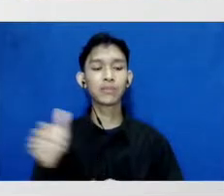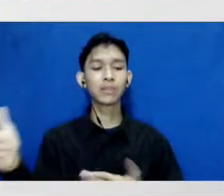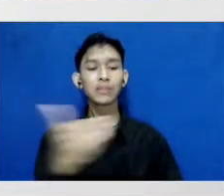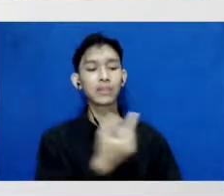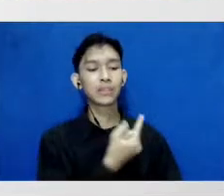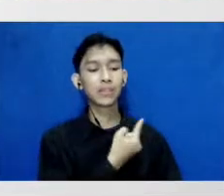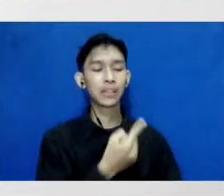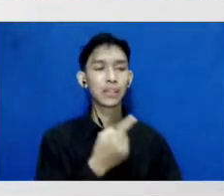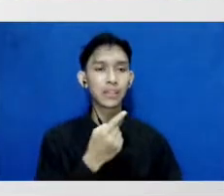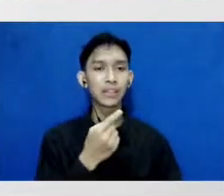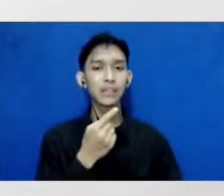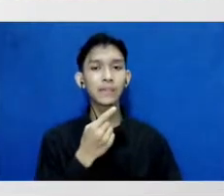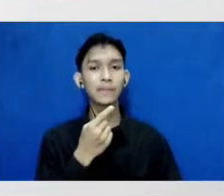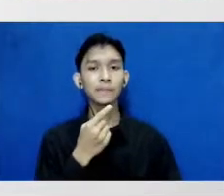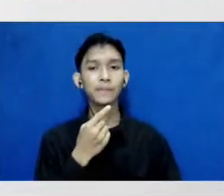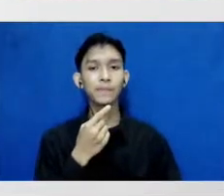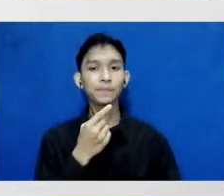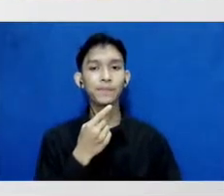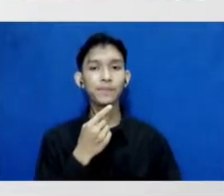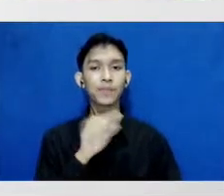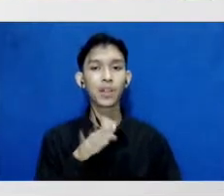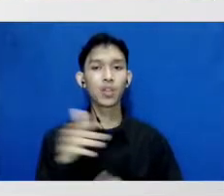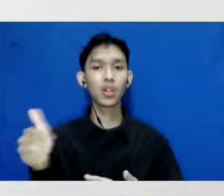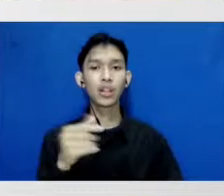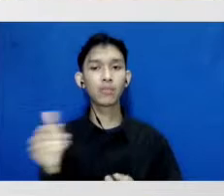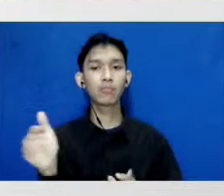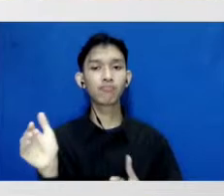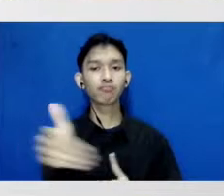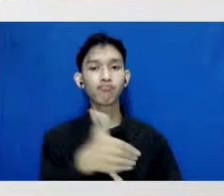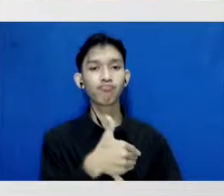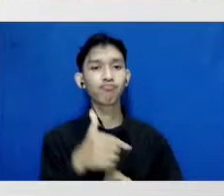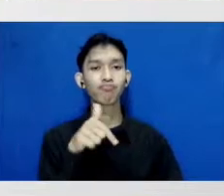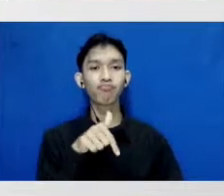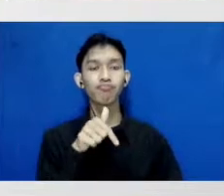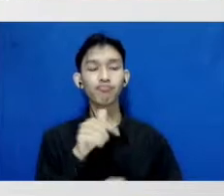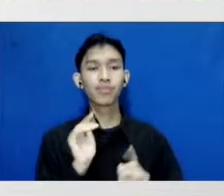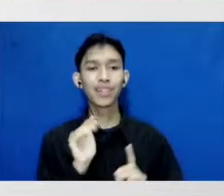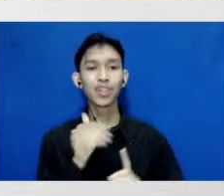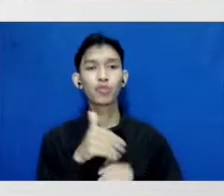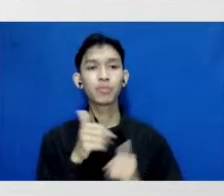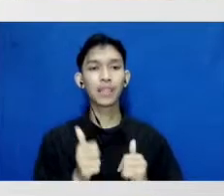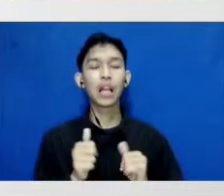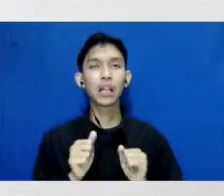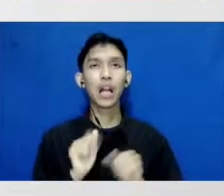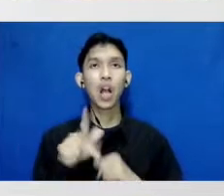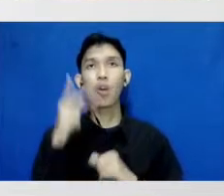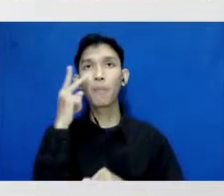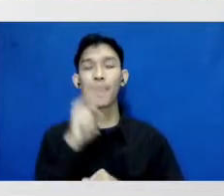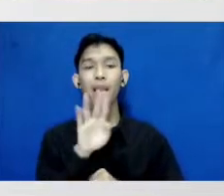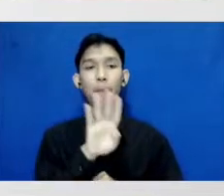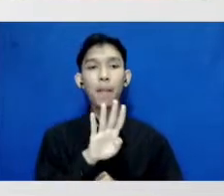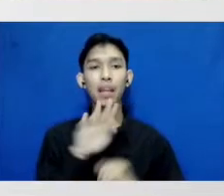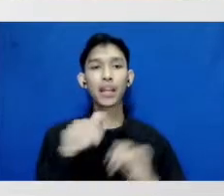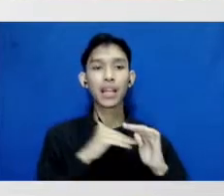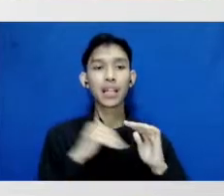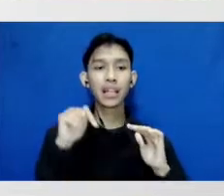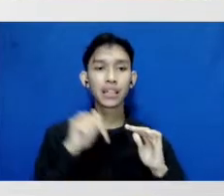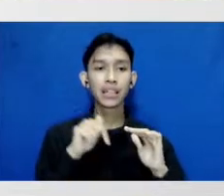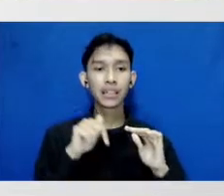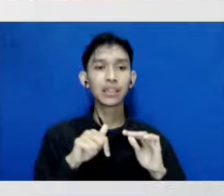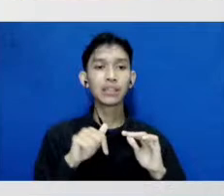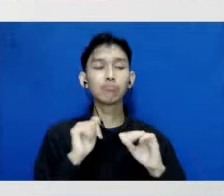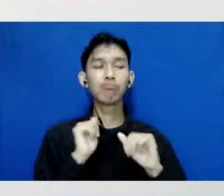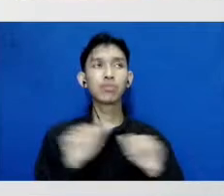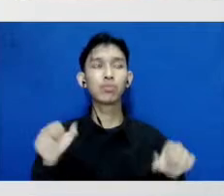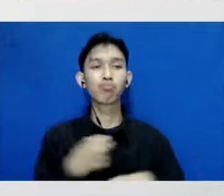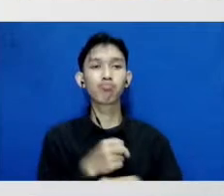by default, dan personal data protection impact assessment. Jika kita melihat empat elemen tersebut, empat elemen yang bisa membentuk